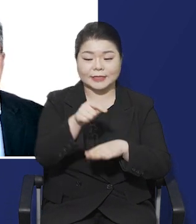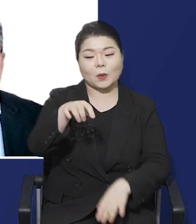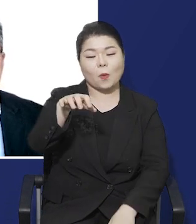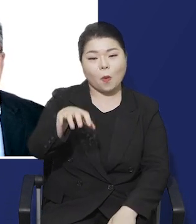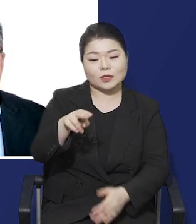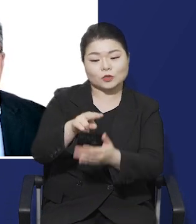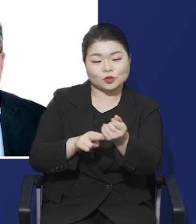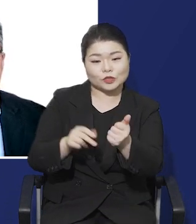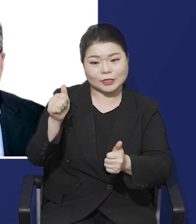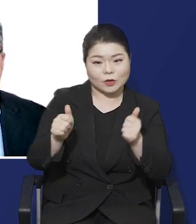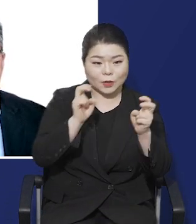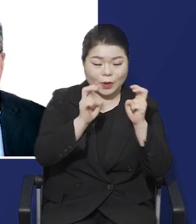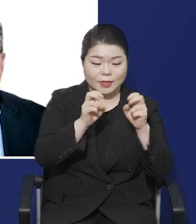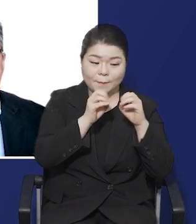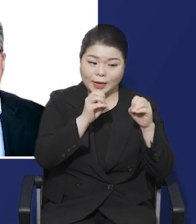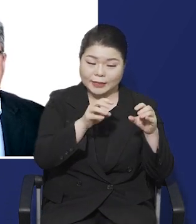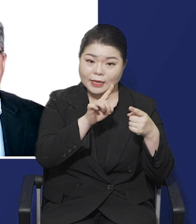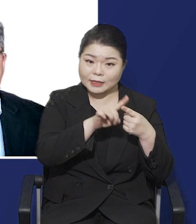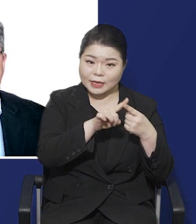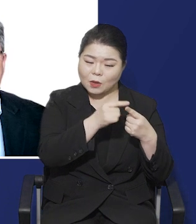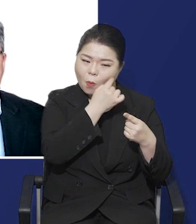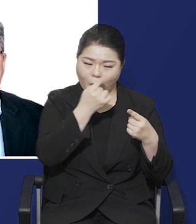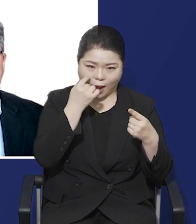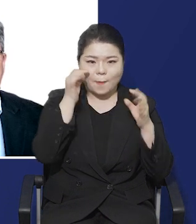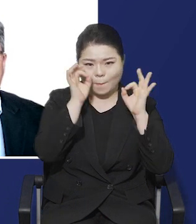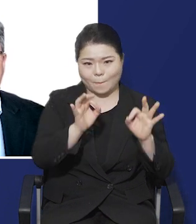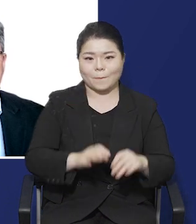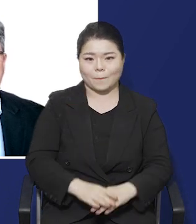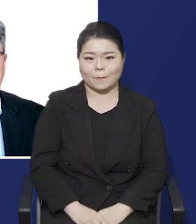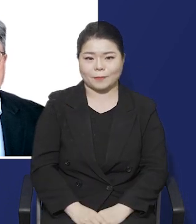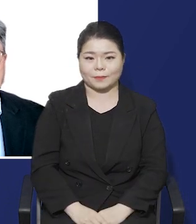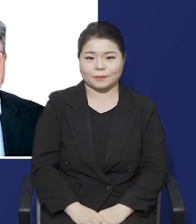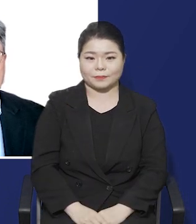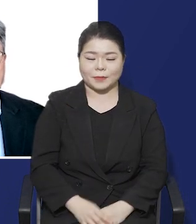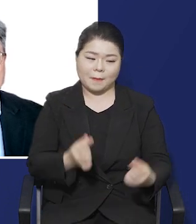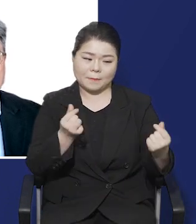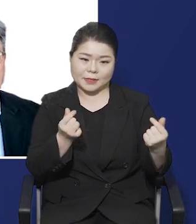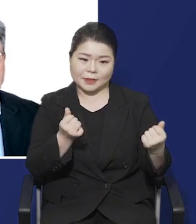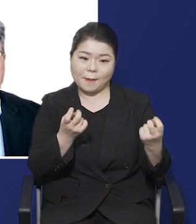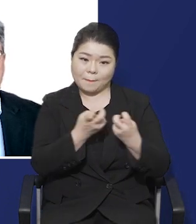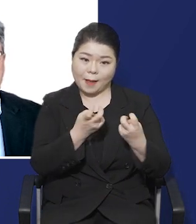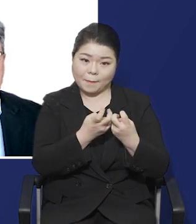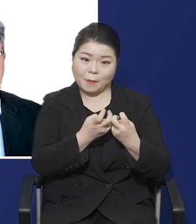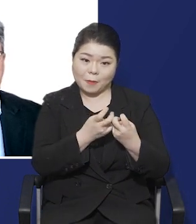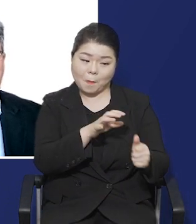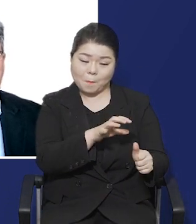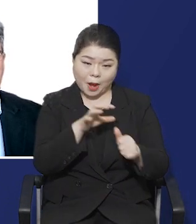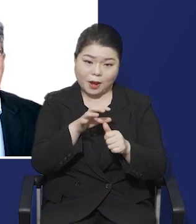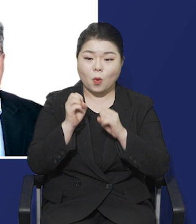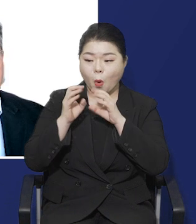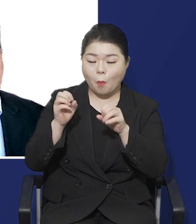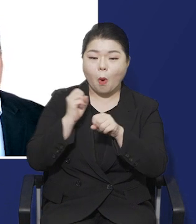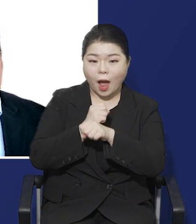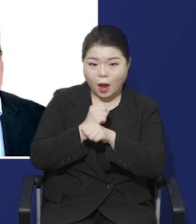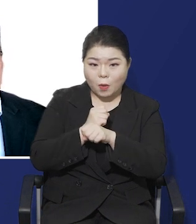현지의 수출 경쟁 기업의 마케팅 채널을 확인해 봐야 됩니다. 그래서 그런 유사한 방식으로 마케팅을 하고